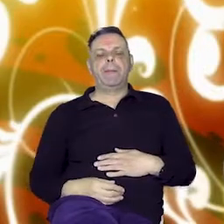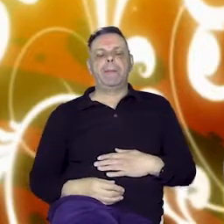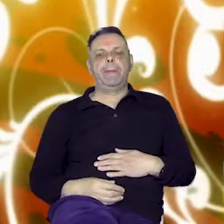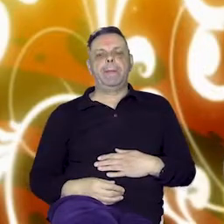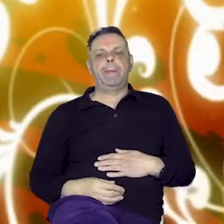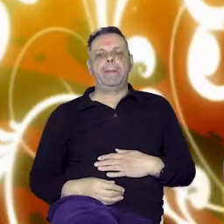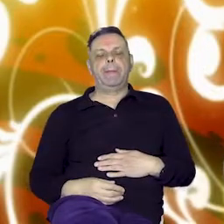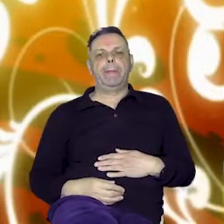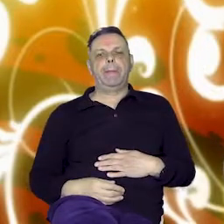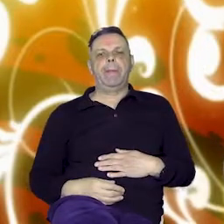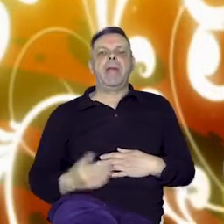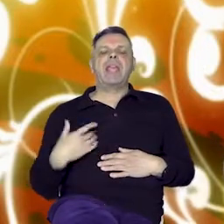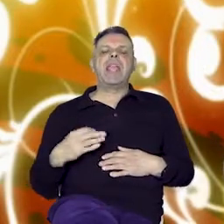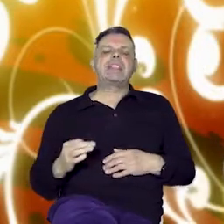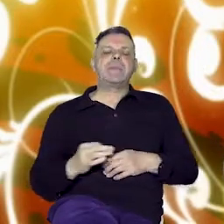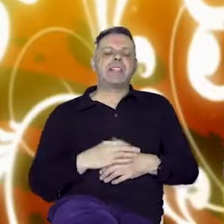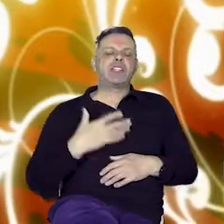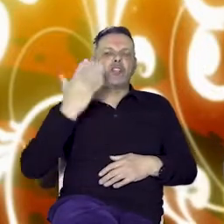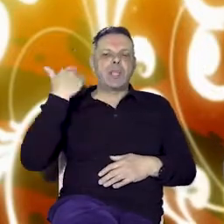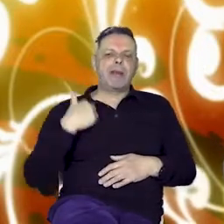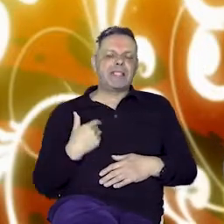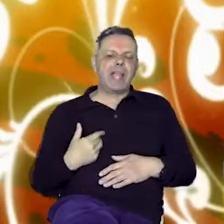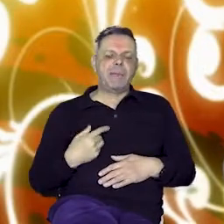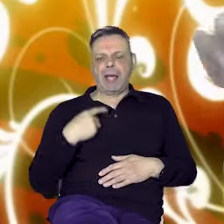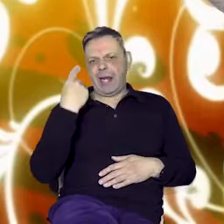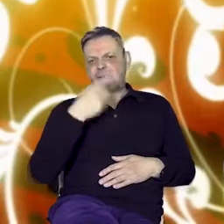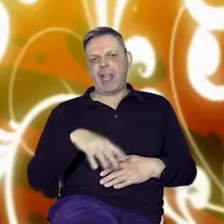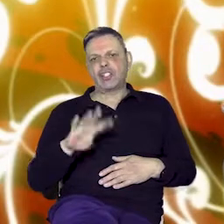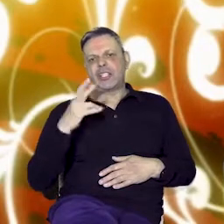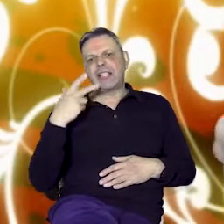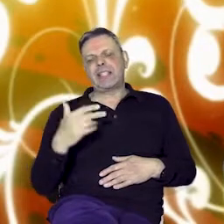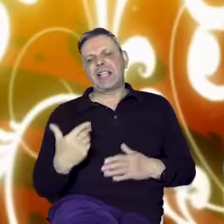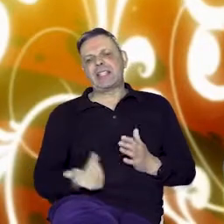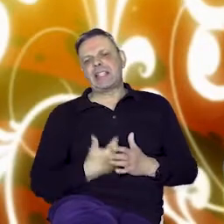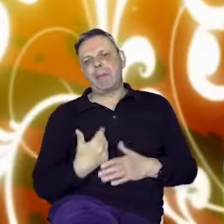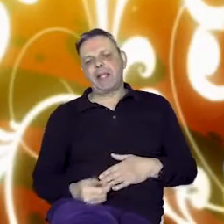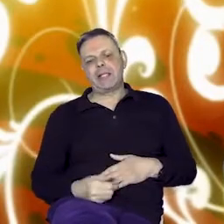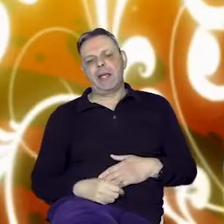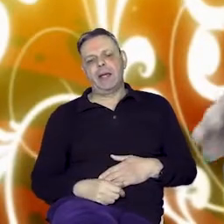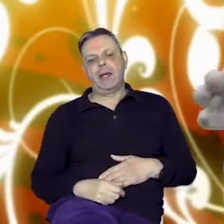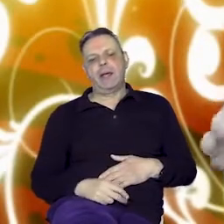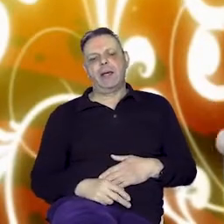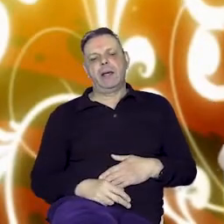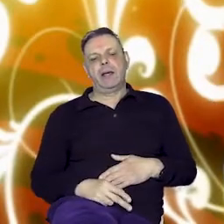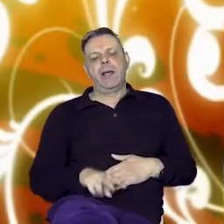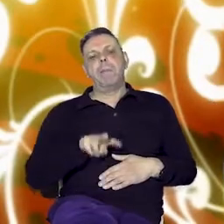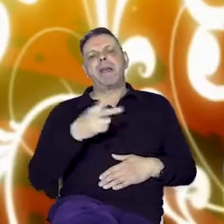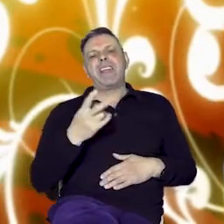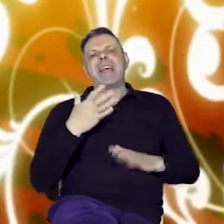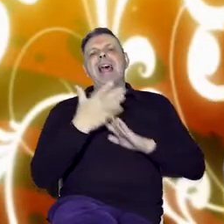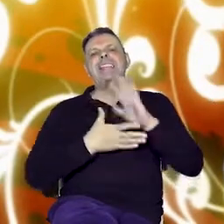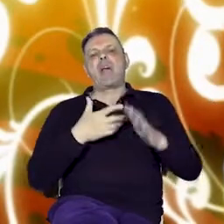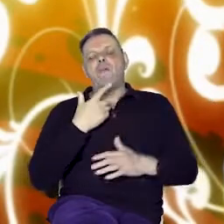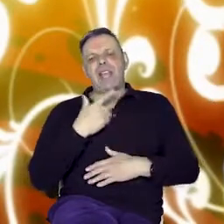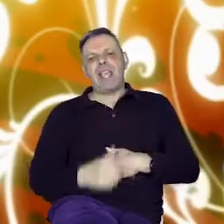Dragi moji, jako sam sretna što ste bili s nama. U nedjelju u 14:30 repriza, prevedeno će biti na